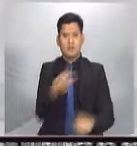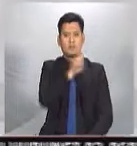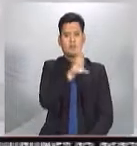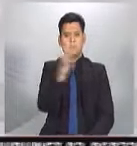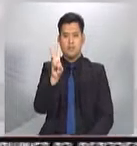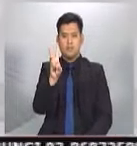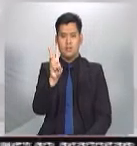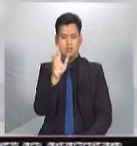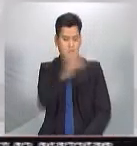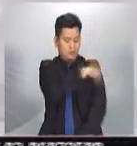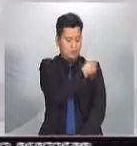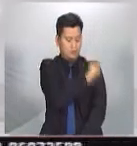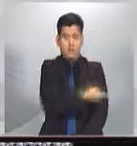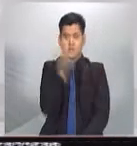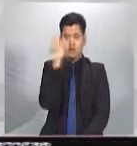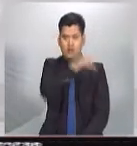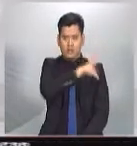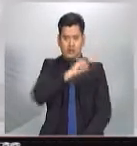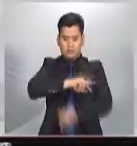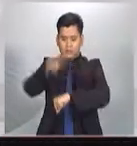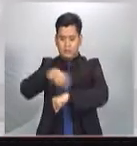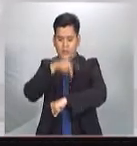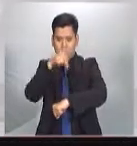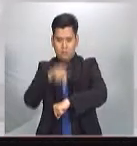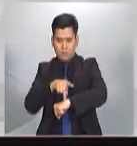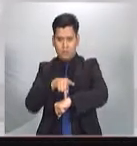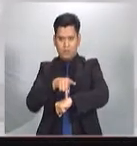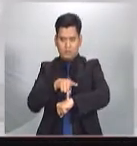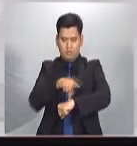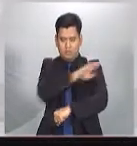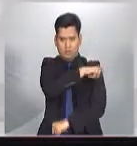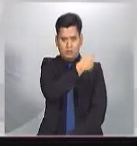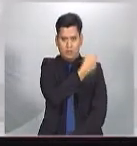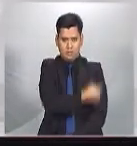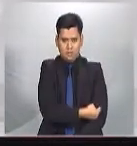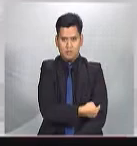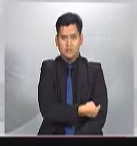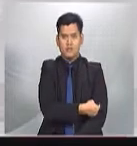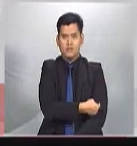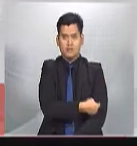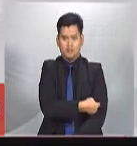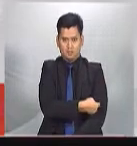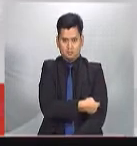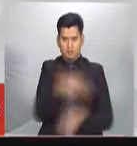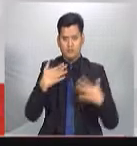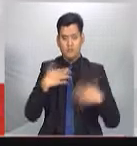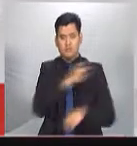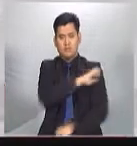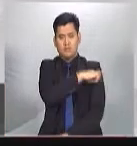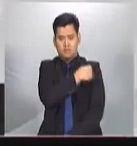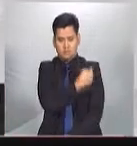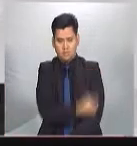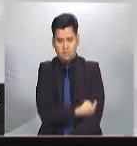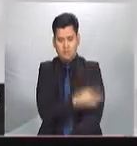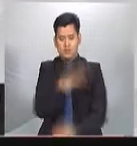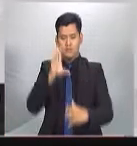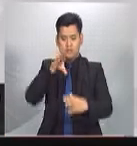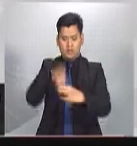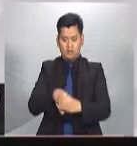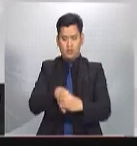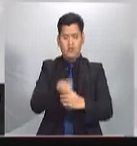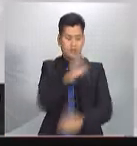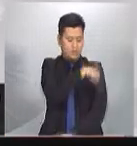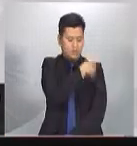hospital kerajaan dan pusat perubatan universiti mempunyai keupayaan untuk mengendali kes COVID-19, termasuk kerjasama hospital